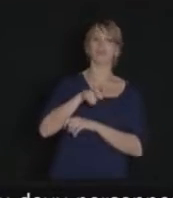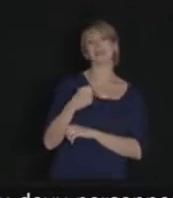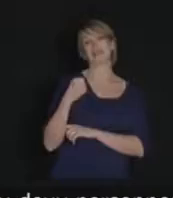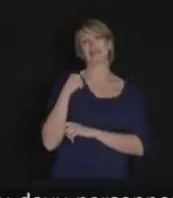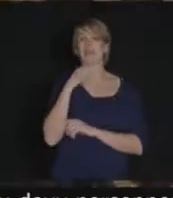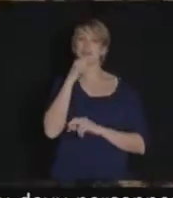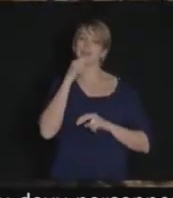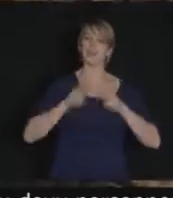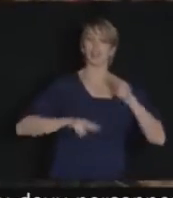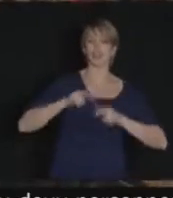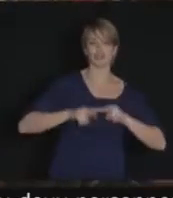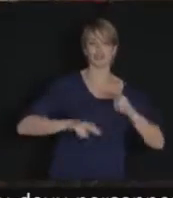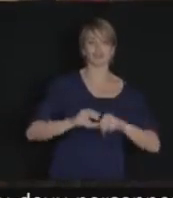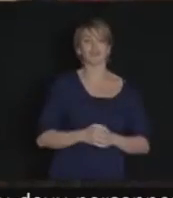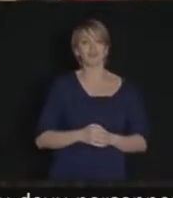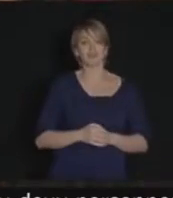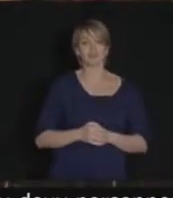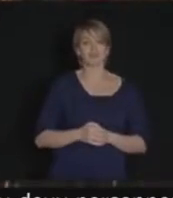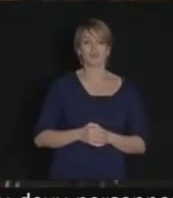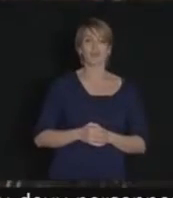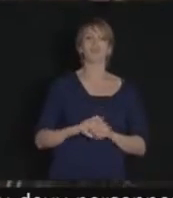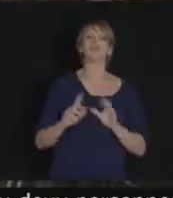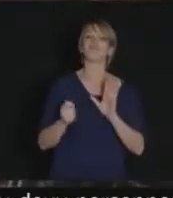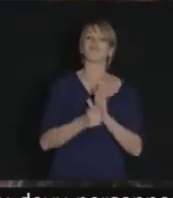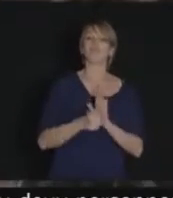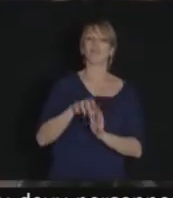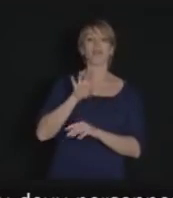Ça m'a pris comme ça.